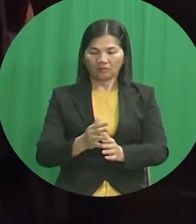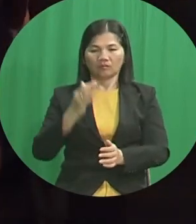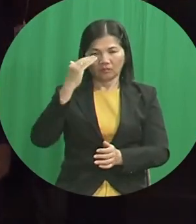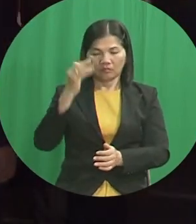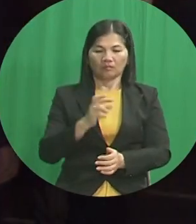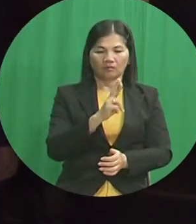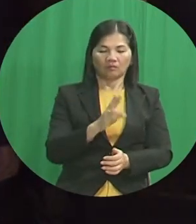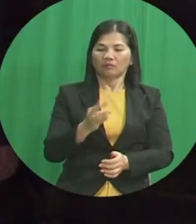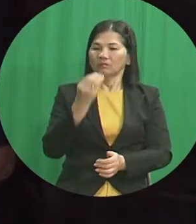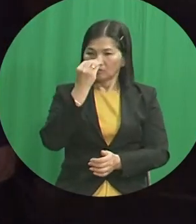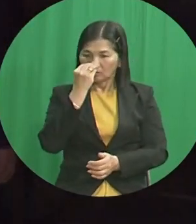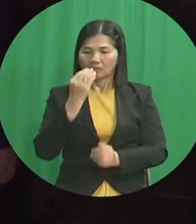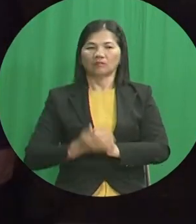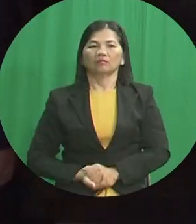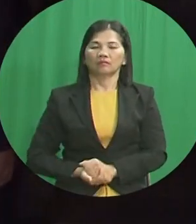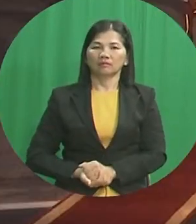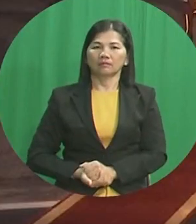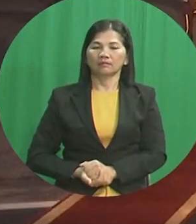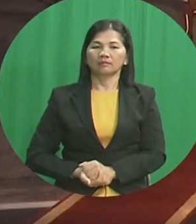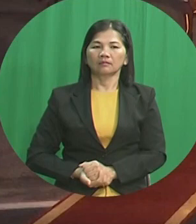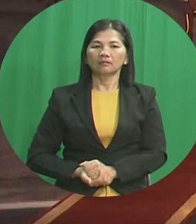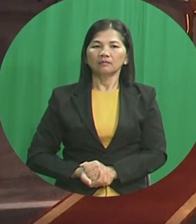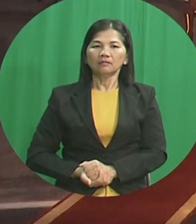Raisi នៅថ្ងៃច័ន្ទនេះ